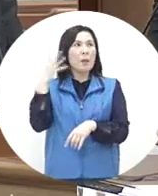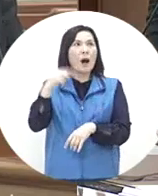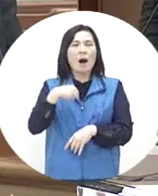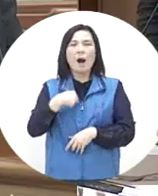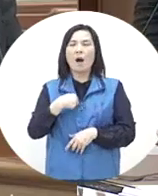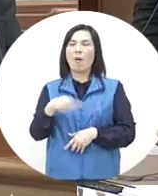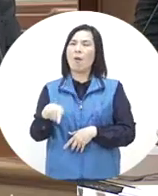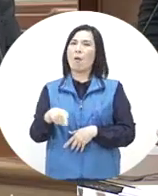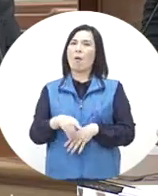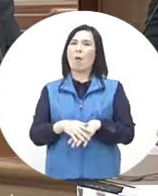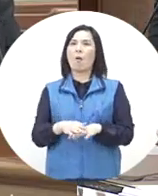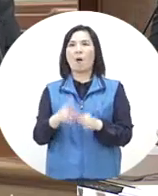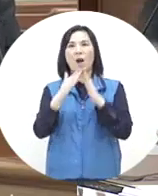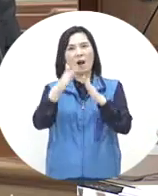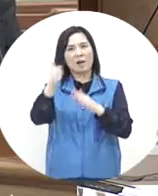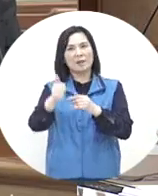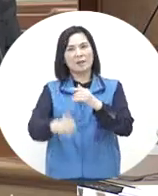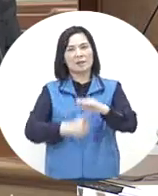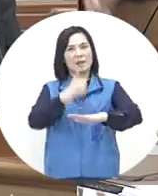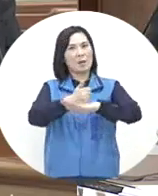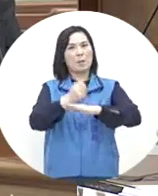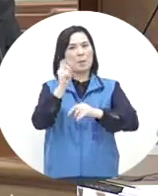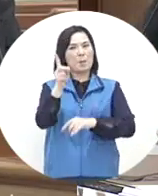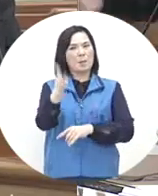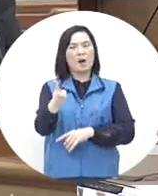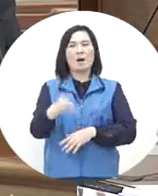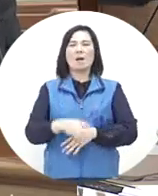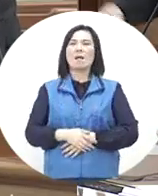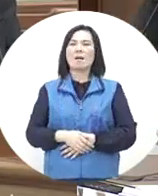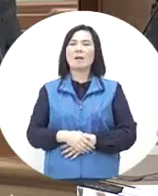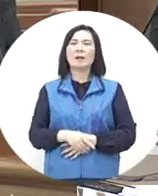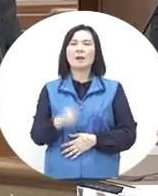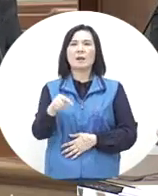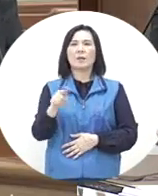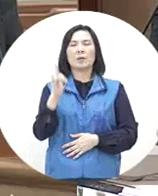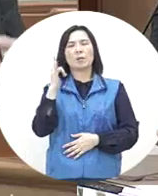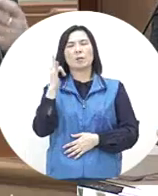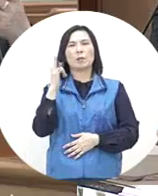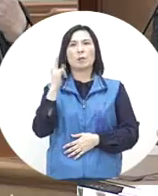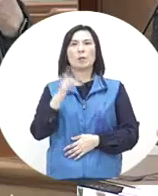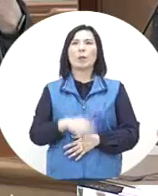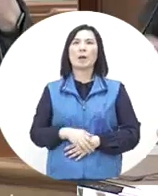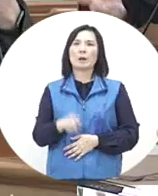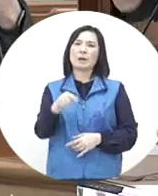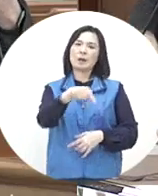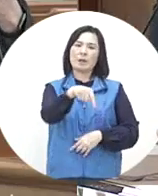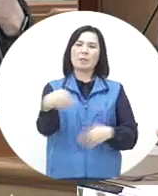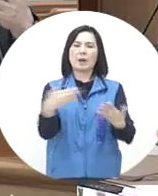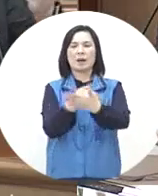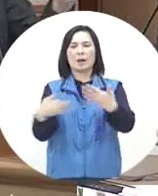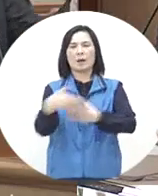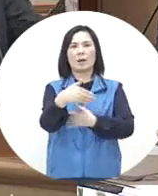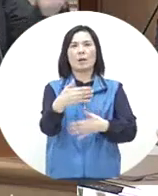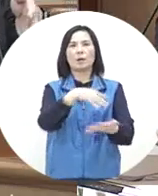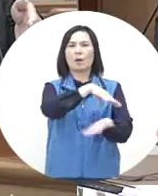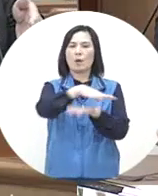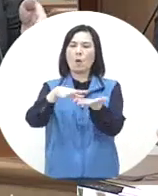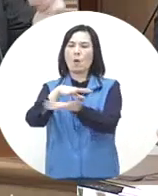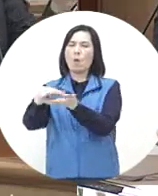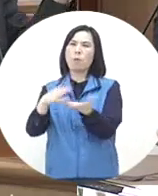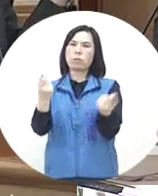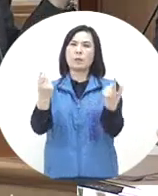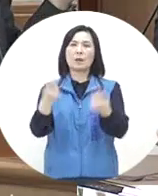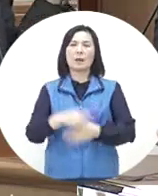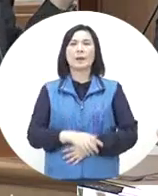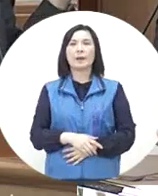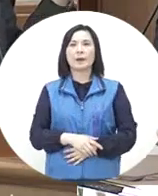市长可能是第二任期去啊，可能过以后啊，南势角的交通嘛是同款端啊。 我们现在因为预算已经送进来，那